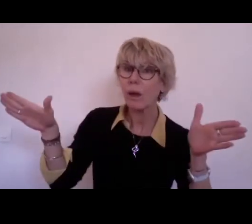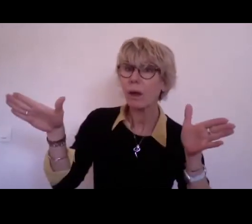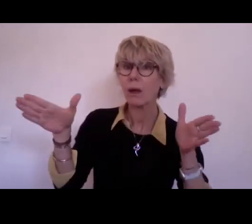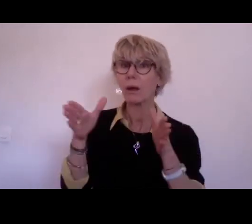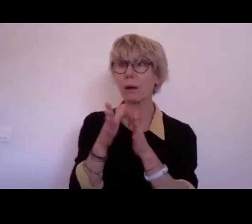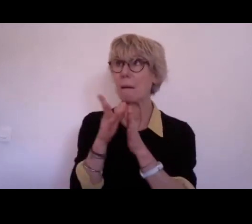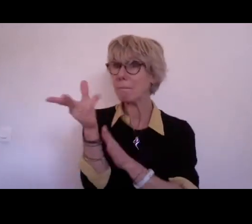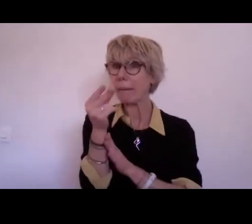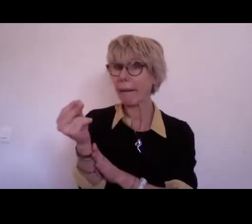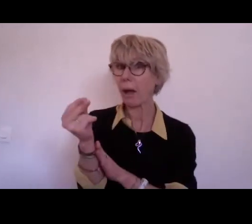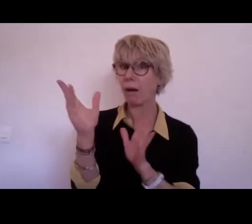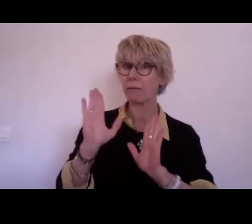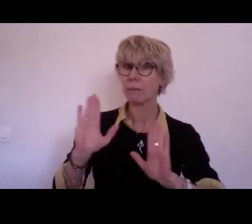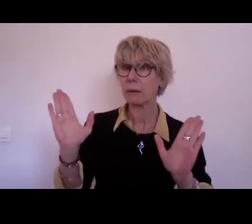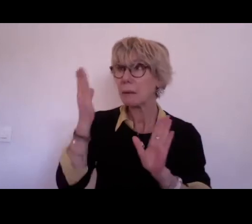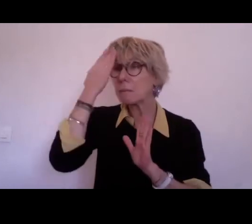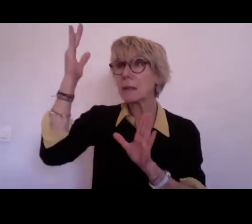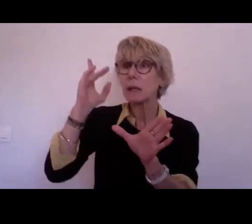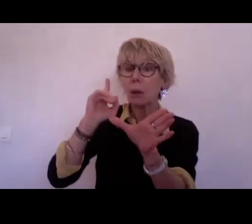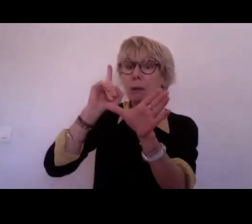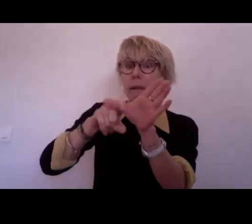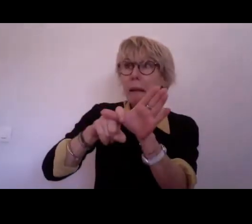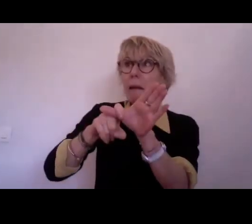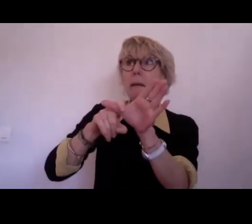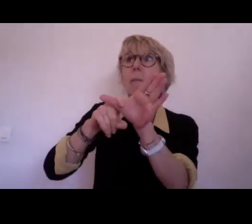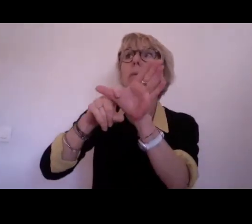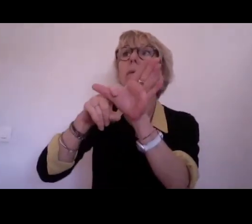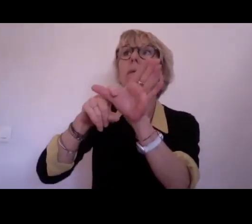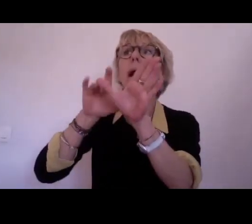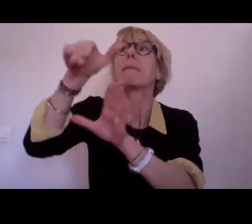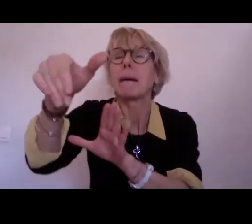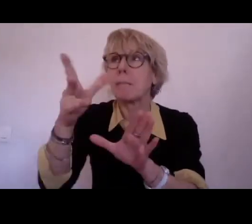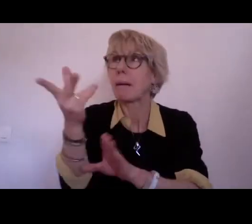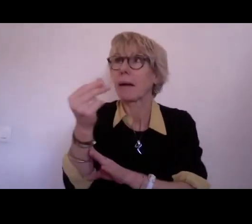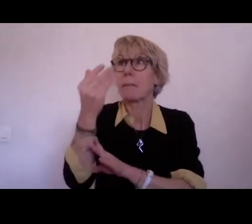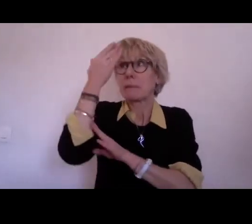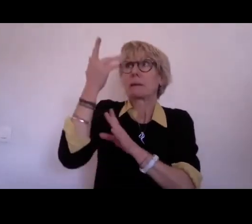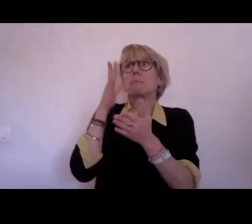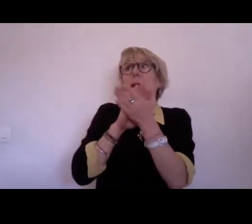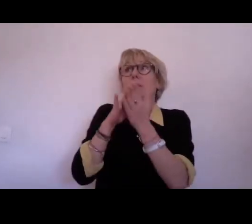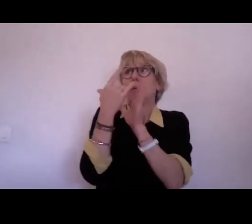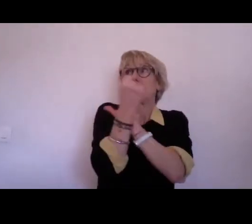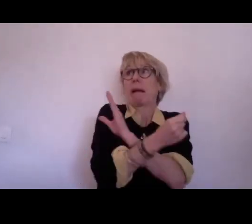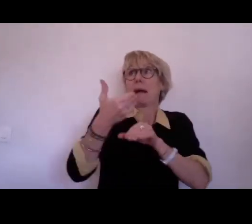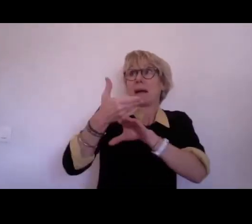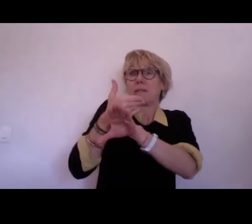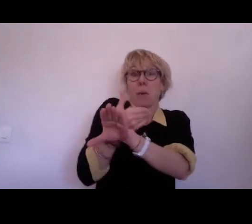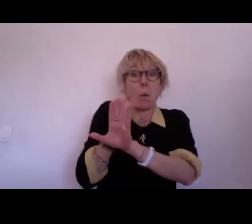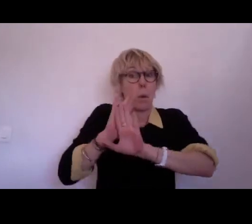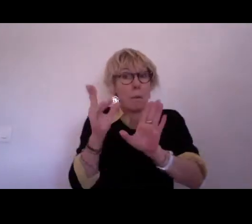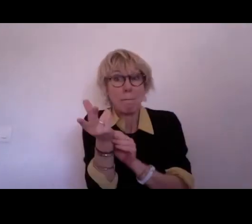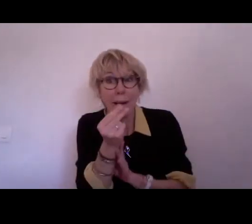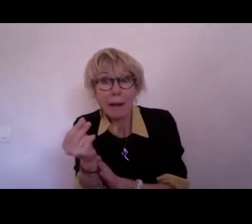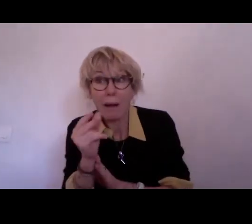pas grave si on se connecte un peu après ou si on est obligé de partir un peu avant. C'est très très souple.